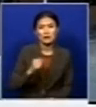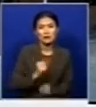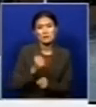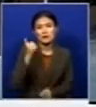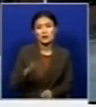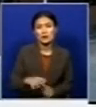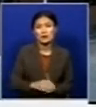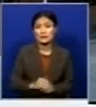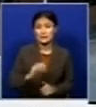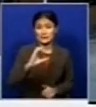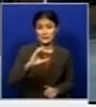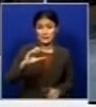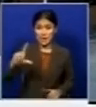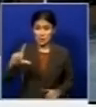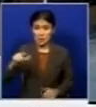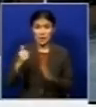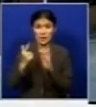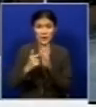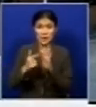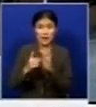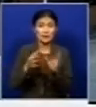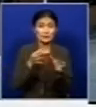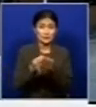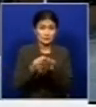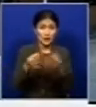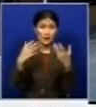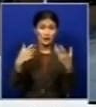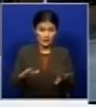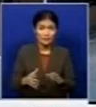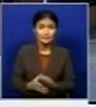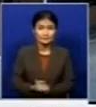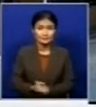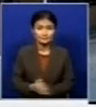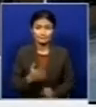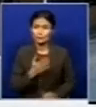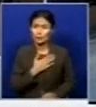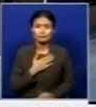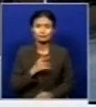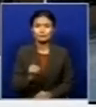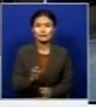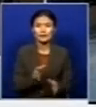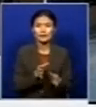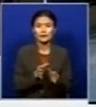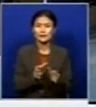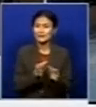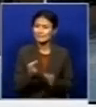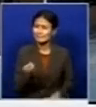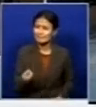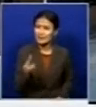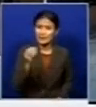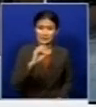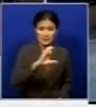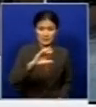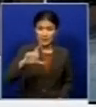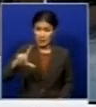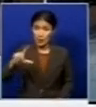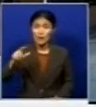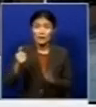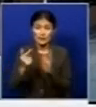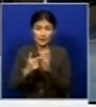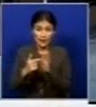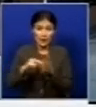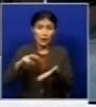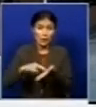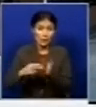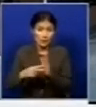สมาชิกท่านก็ได้อภิปรายไปมากแล้วผมก็จะขออธิบายเพียงสั้นๆนิดเดียวว่า CL